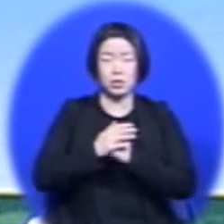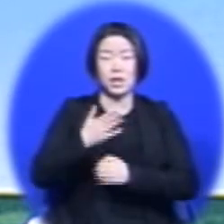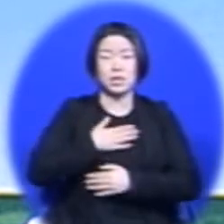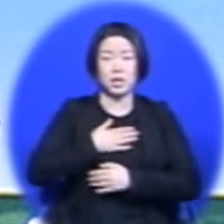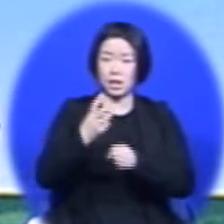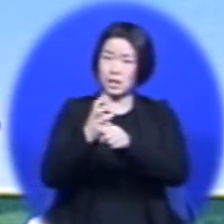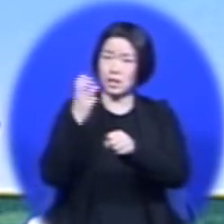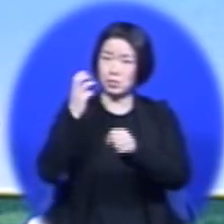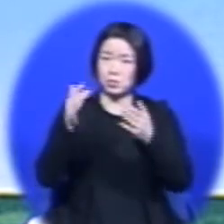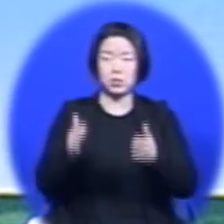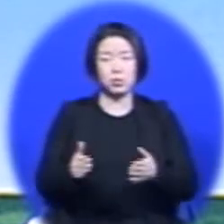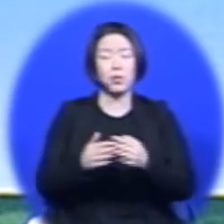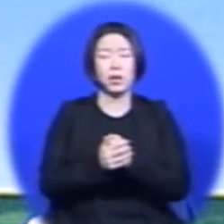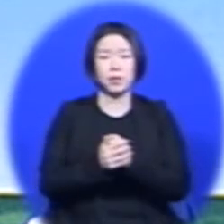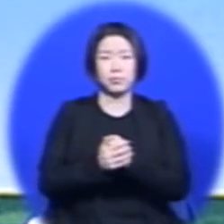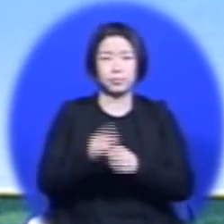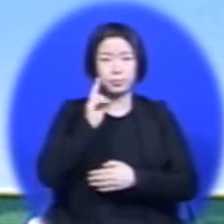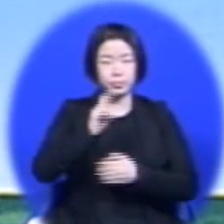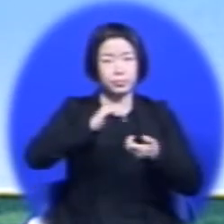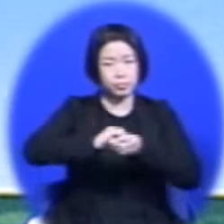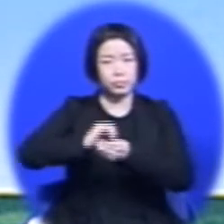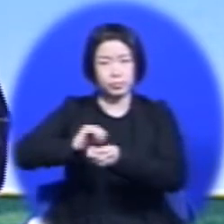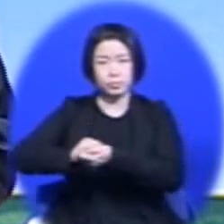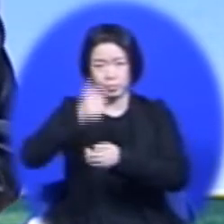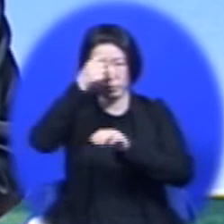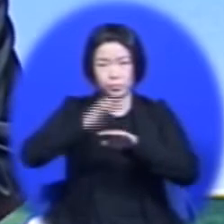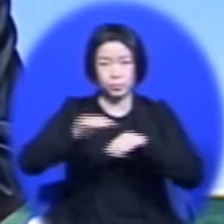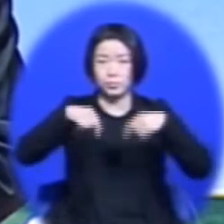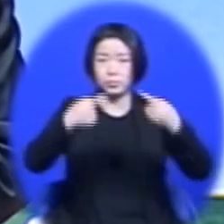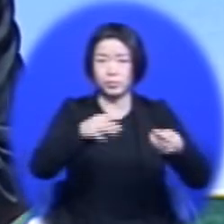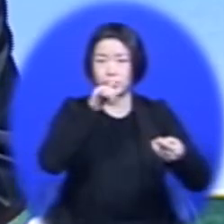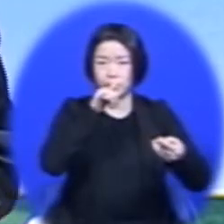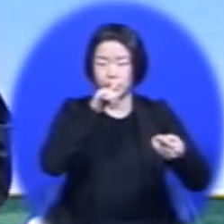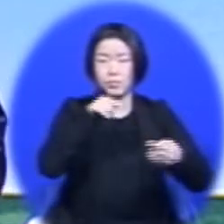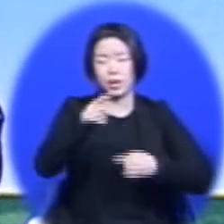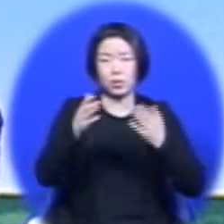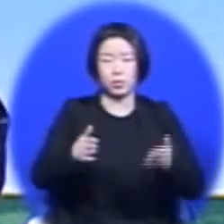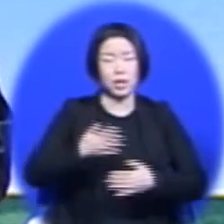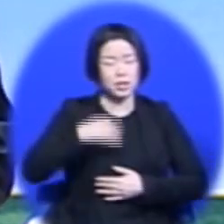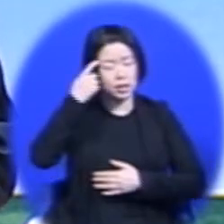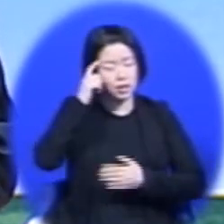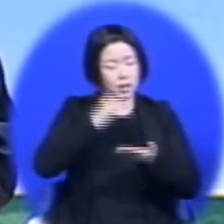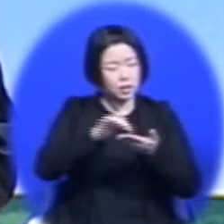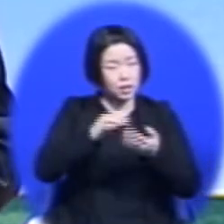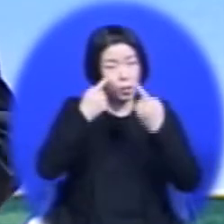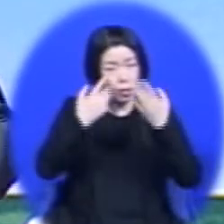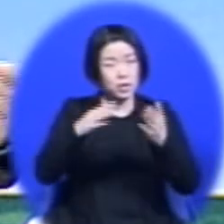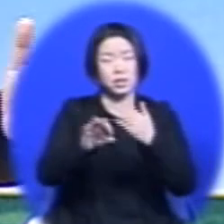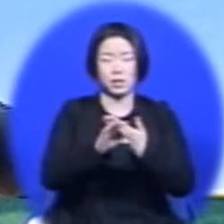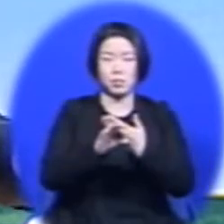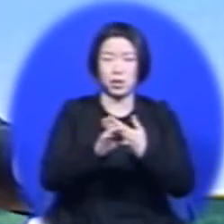지난 30년간 아주 규칙적으로 예배에 참석해 왔고 그동안 제 추산이 정확하다면